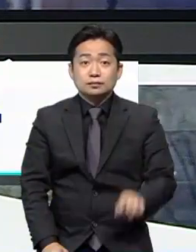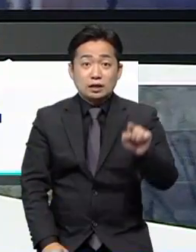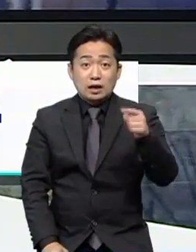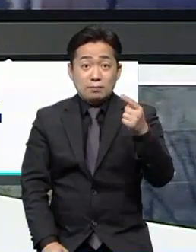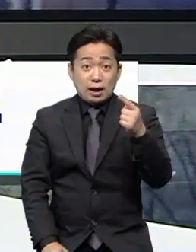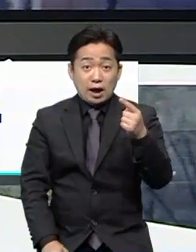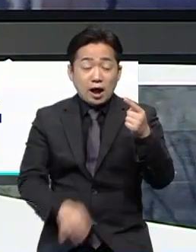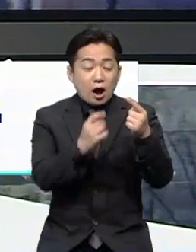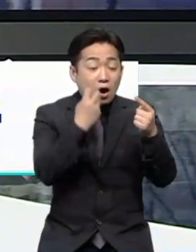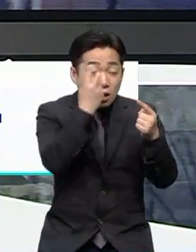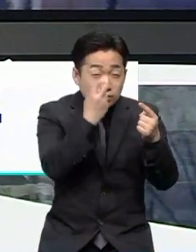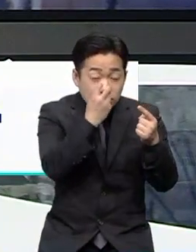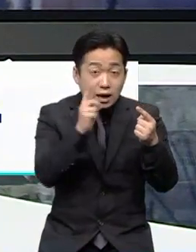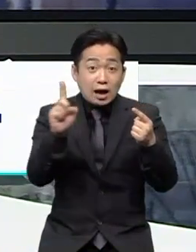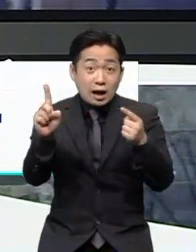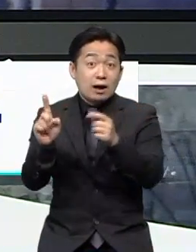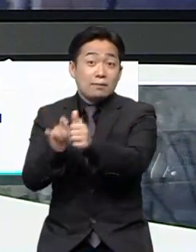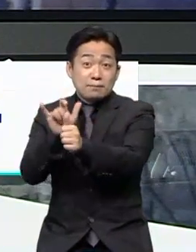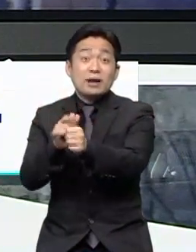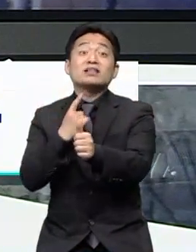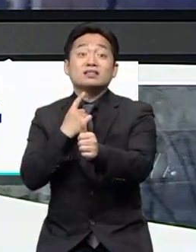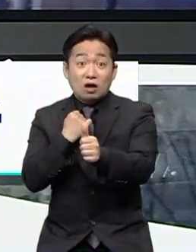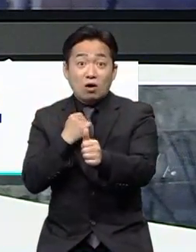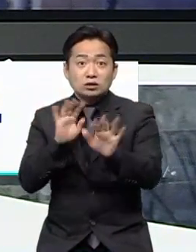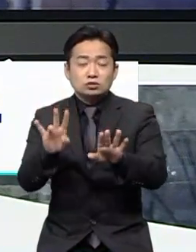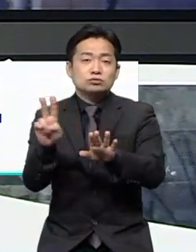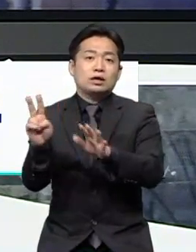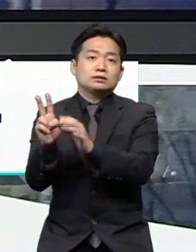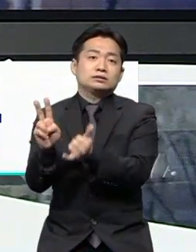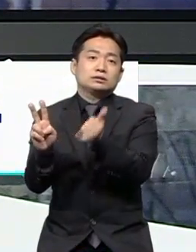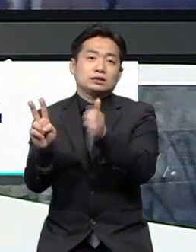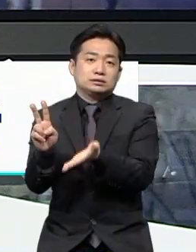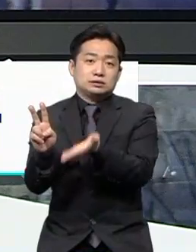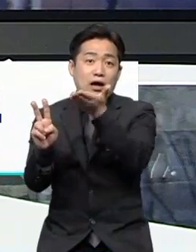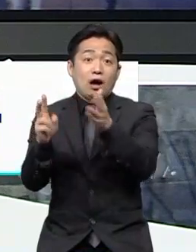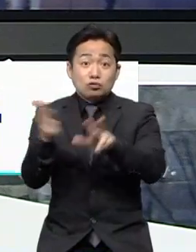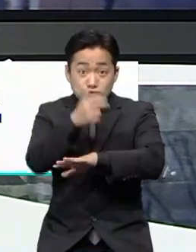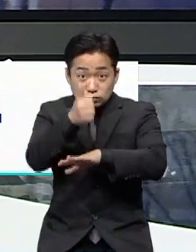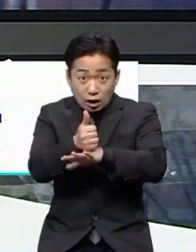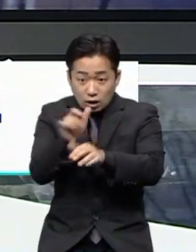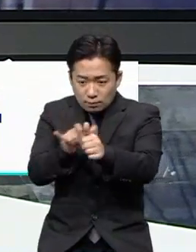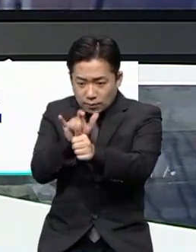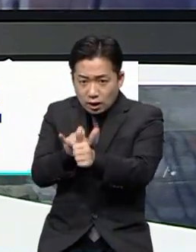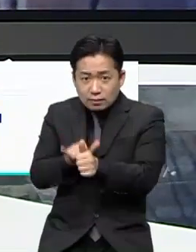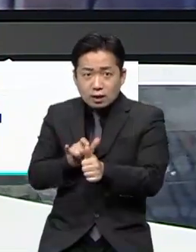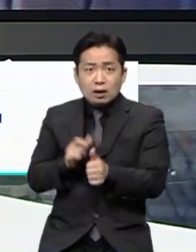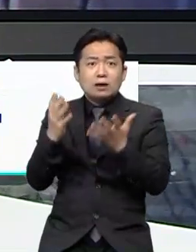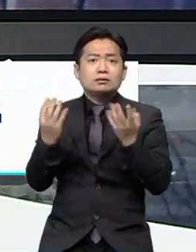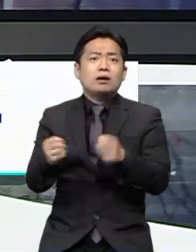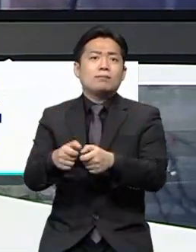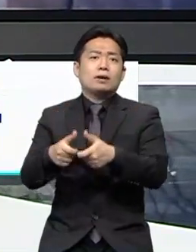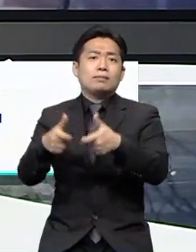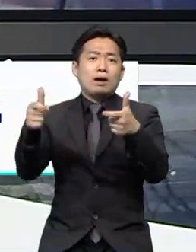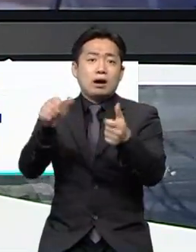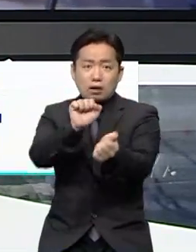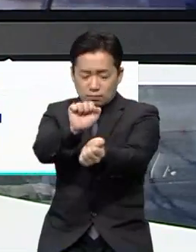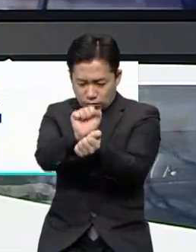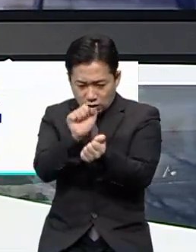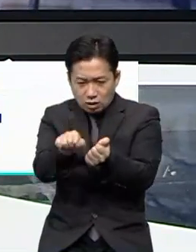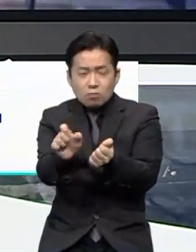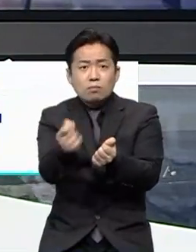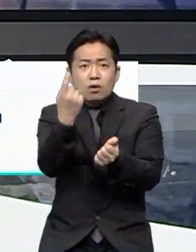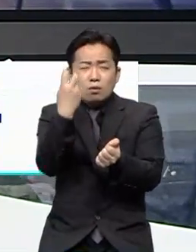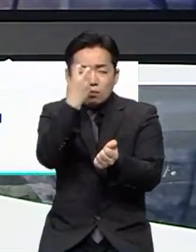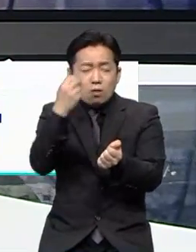100명 검사하면 1명 나오던 확진자가 2명 이상 나오면서 주말인데도 확진자가 이렇게 많아졌습니다. 또 감염 경로